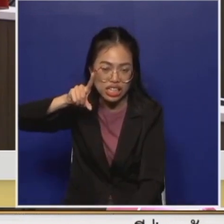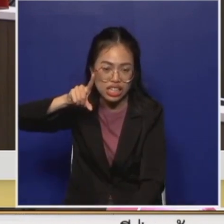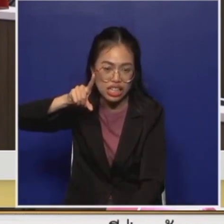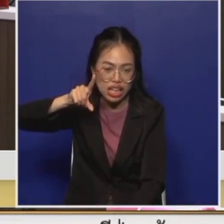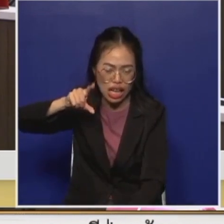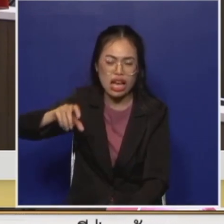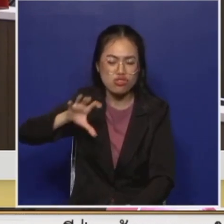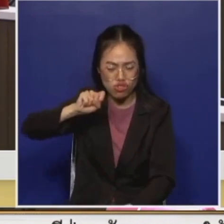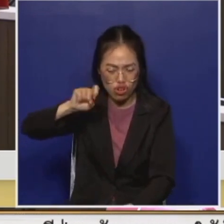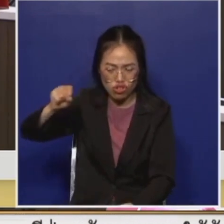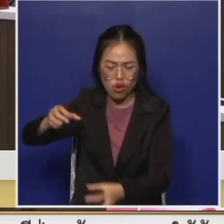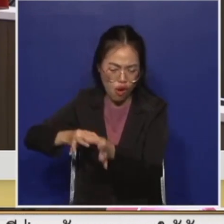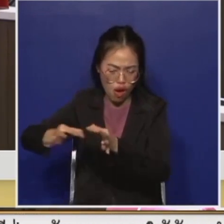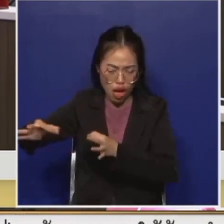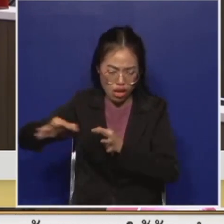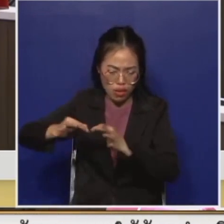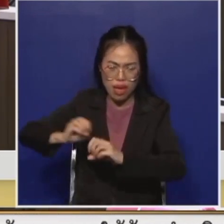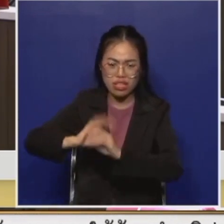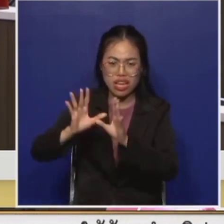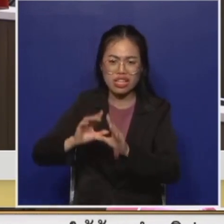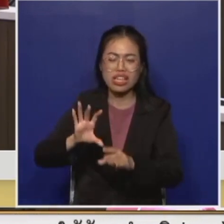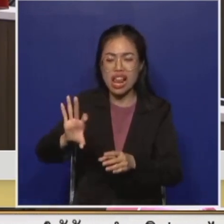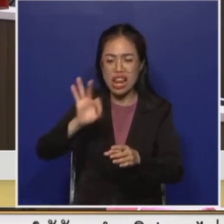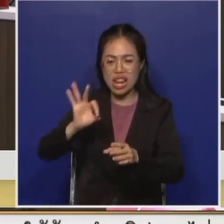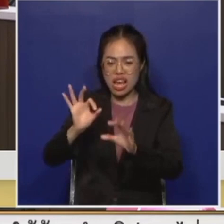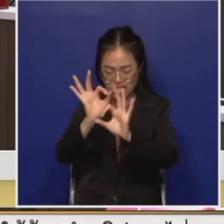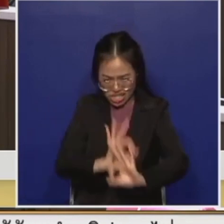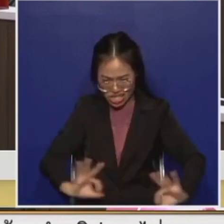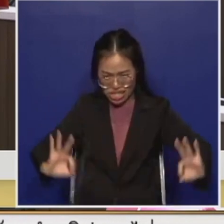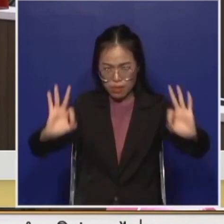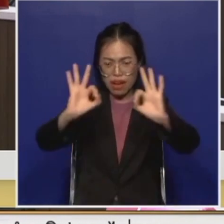obt Lemonที่จะมาขยาย